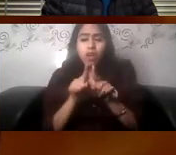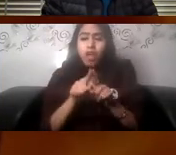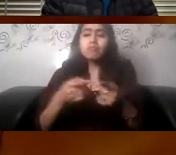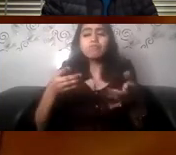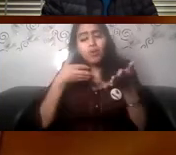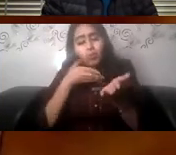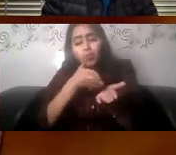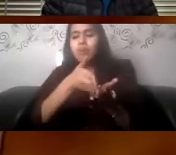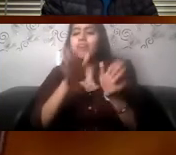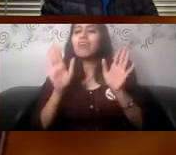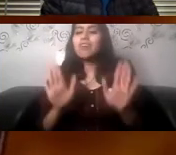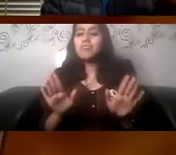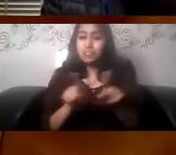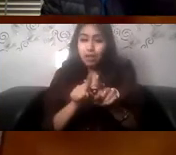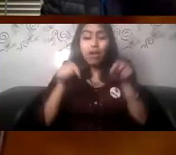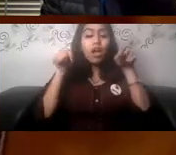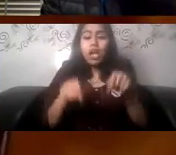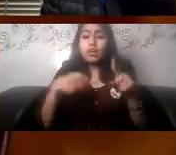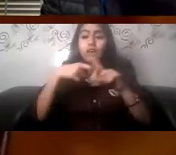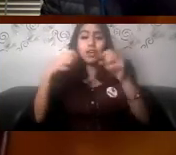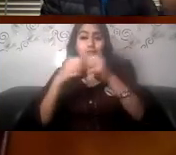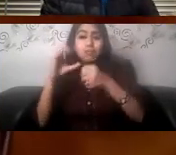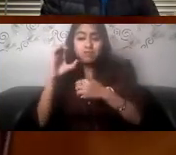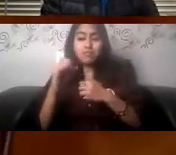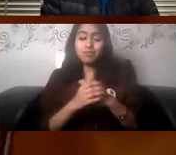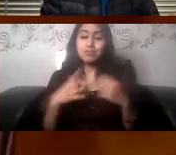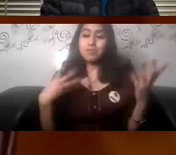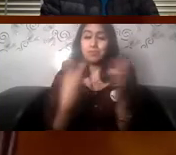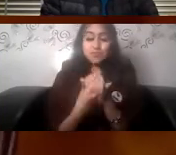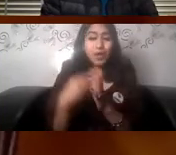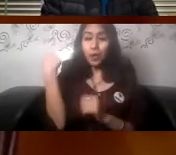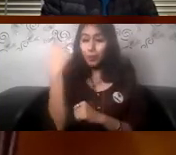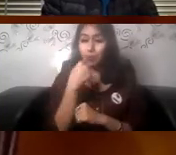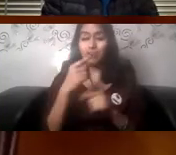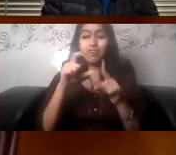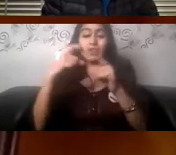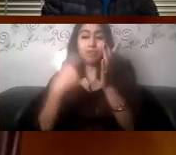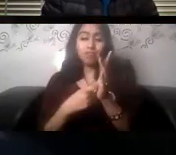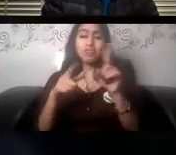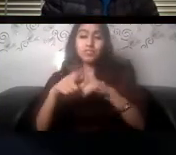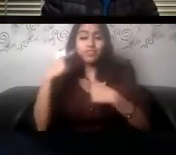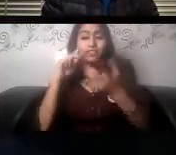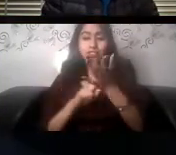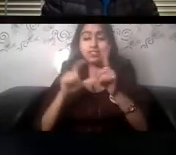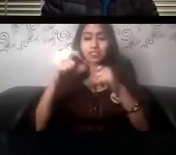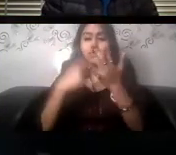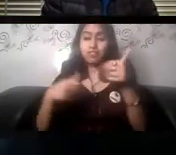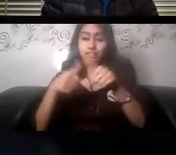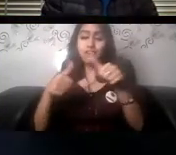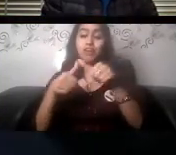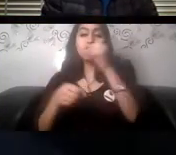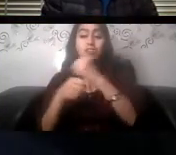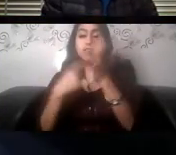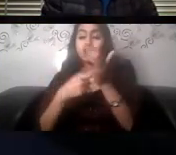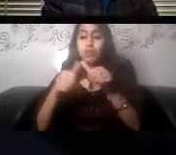है। आज केबीसी कर्मवीर में हमारे साथ होंगे डॉक्टर जितेंद्र अग्रवाल। एक